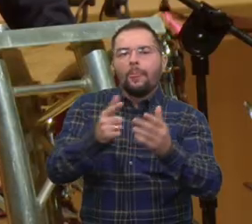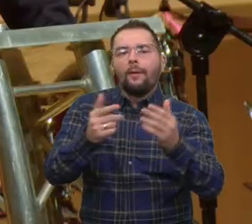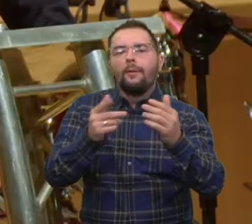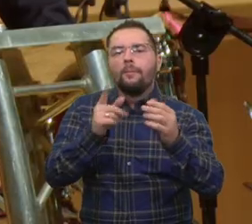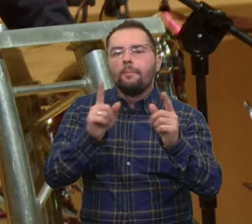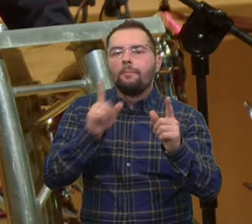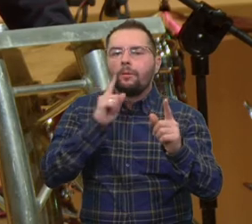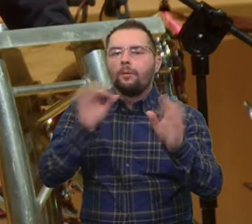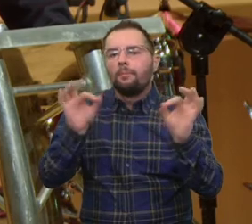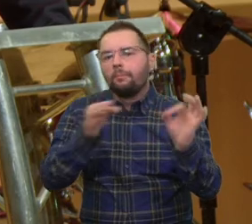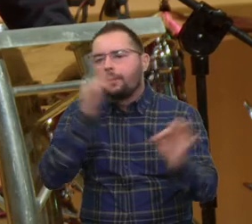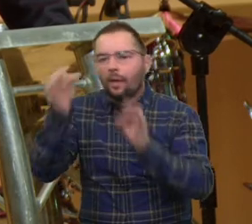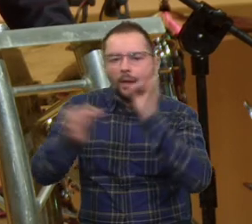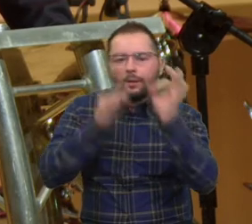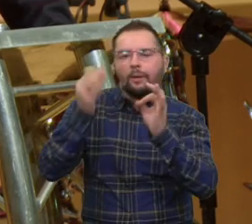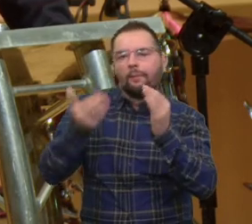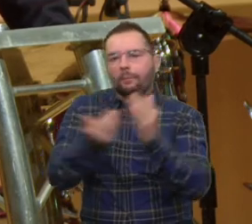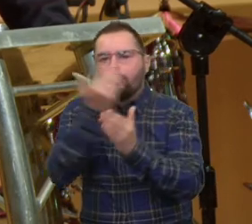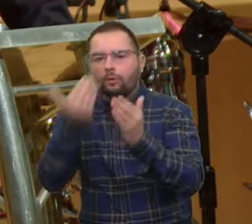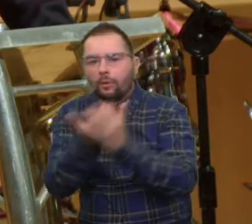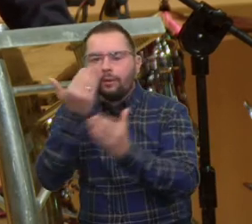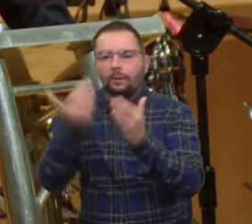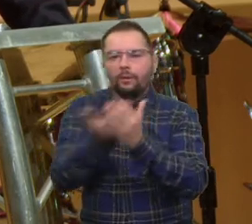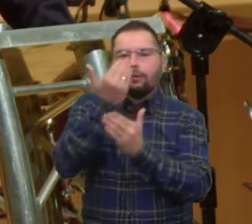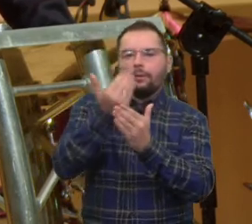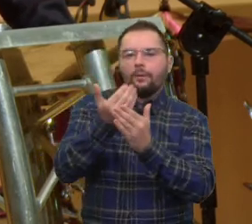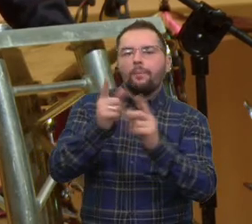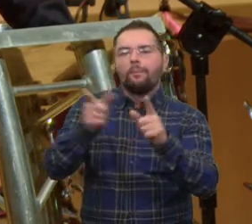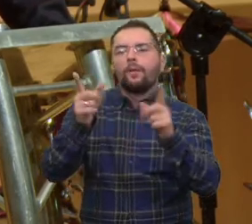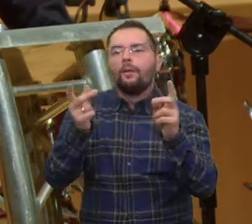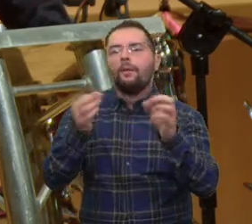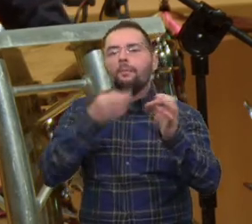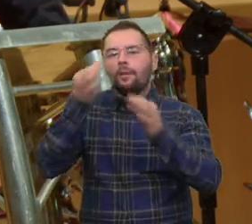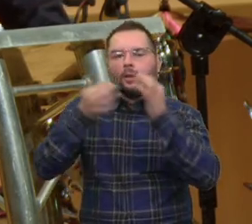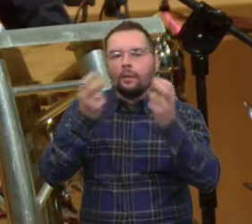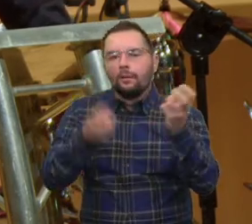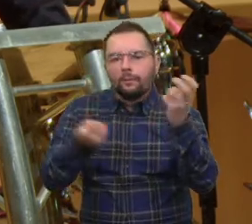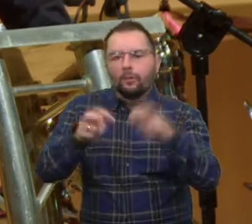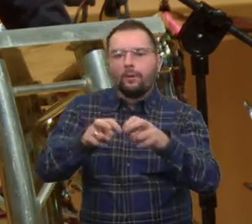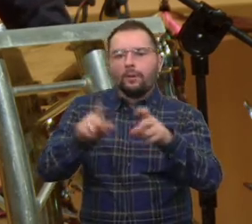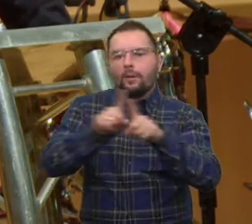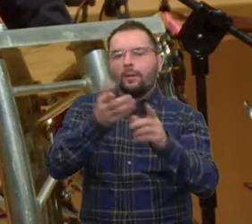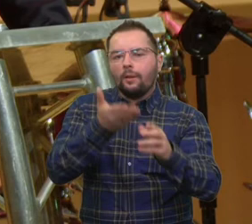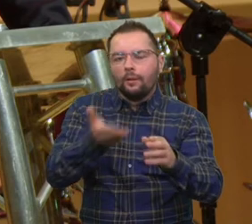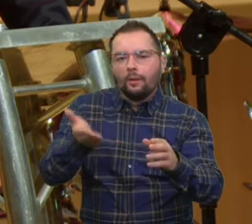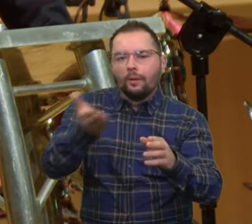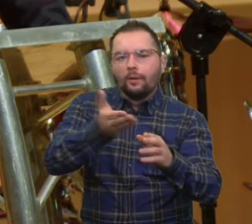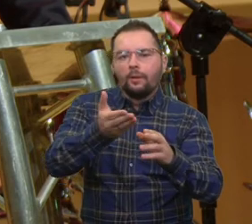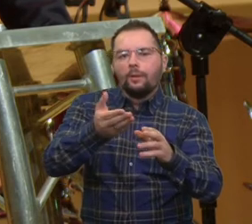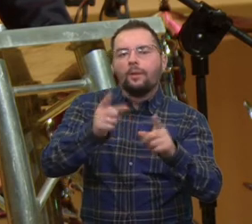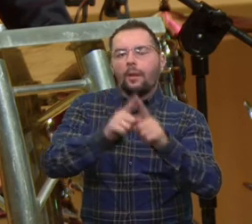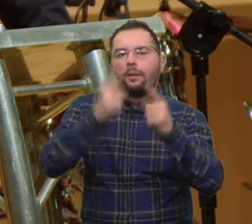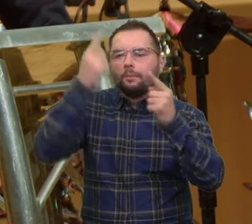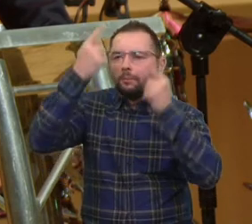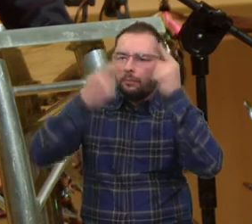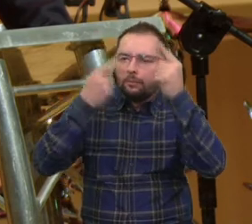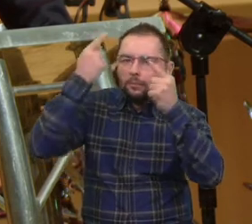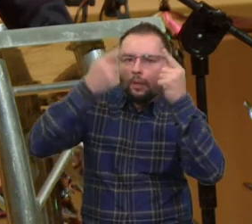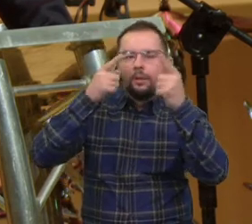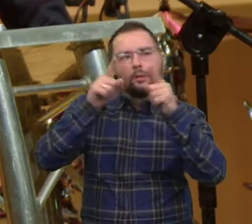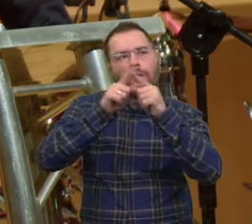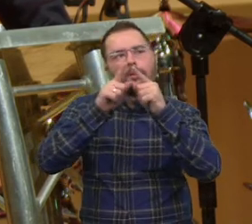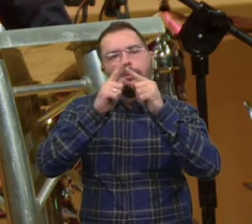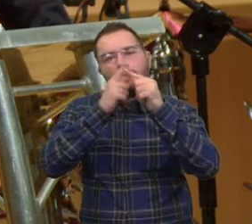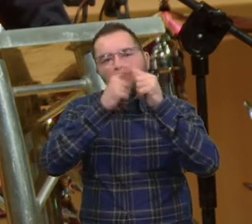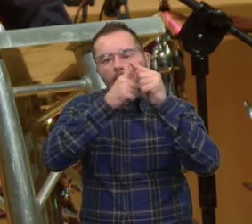współczesnych. Pieśni, nie piosenek. Piosenki są tworzone dla rozrywki. Pieśni są tworzone dla refleksji, dla